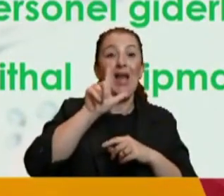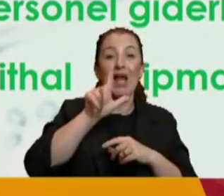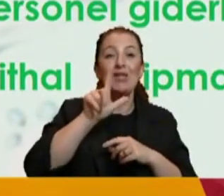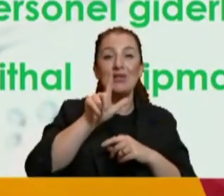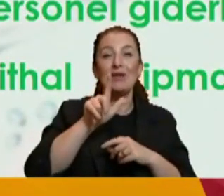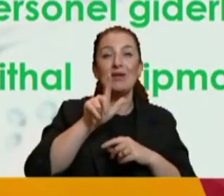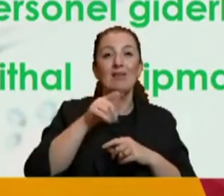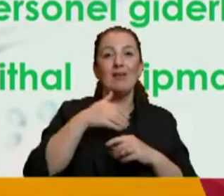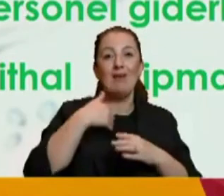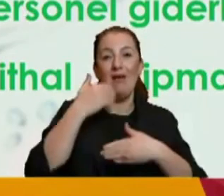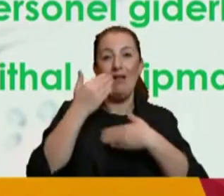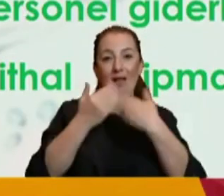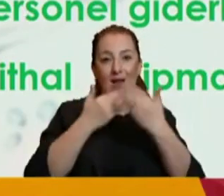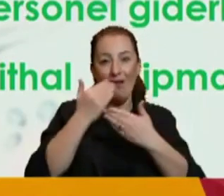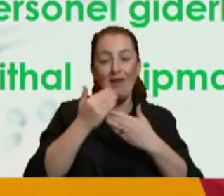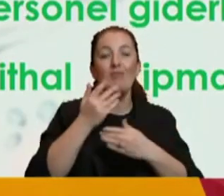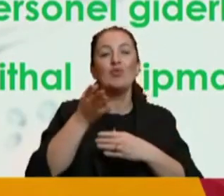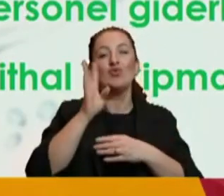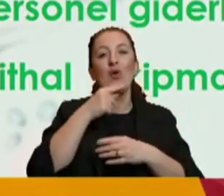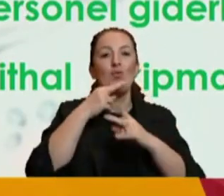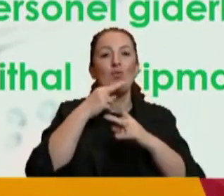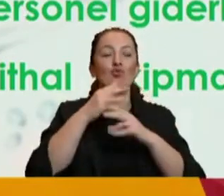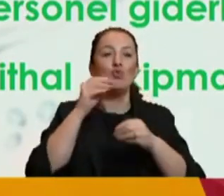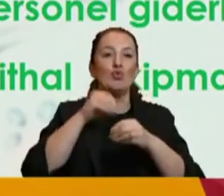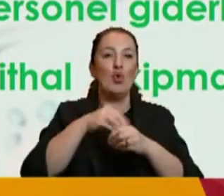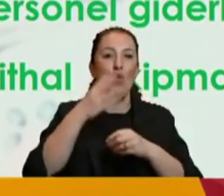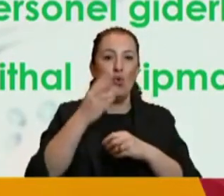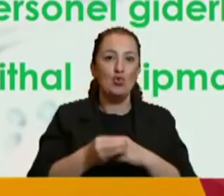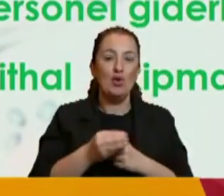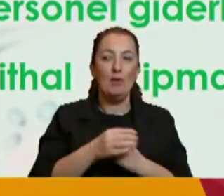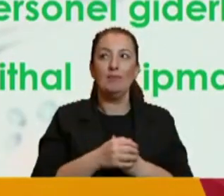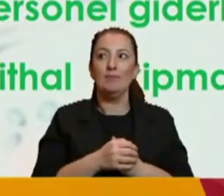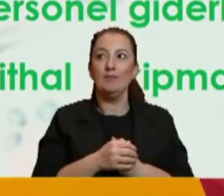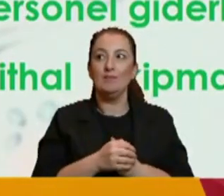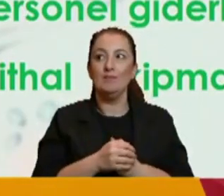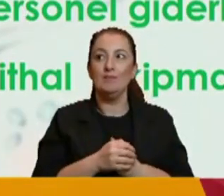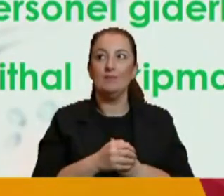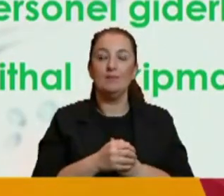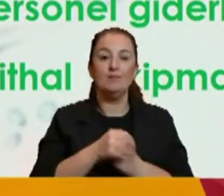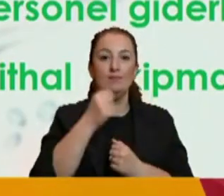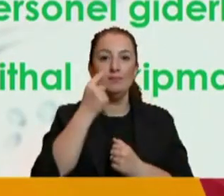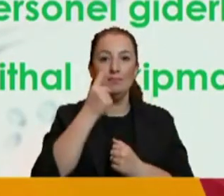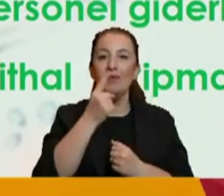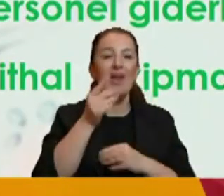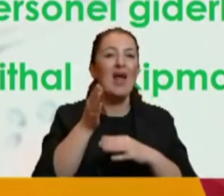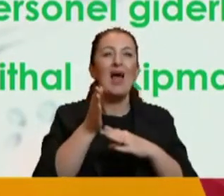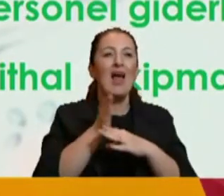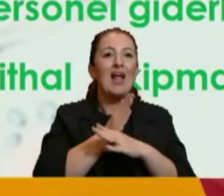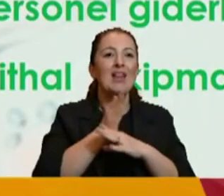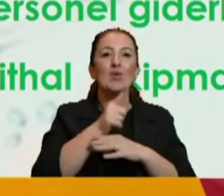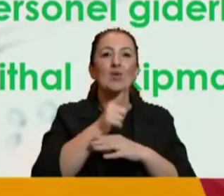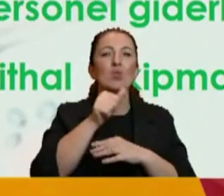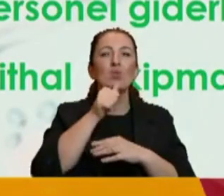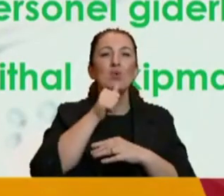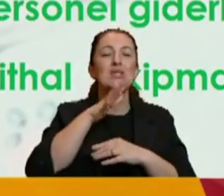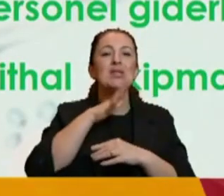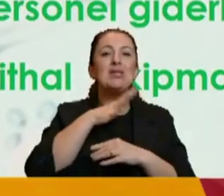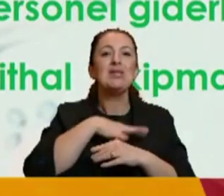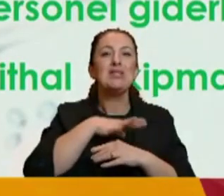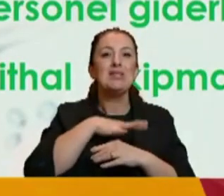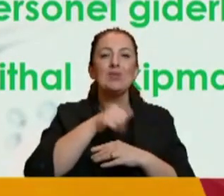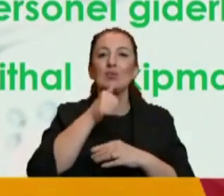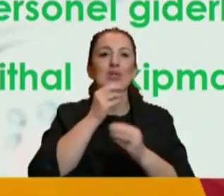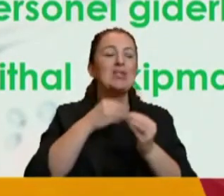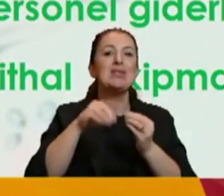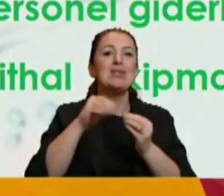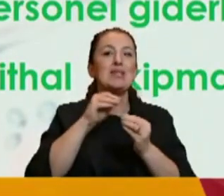aktarıp sözlerime son vereceğim Bu bir neden bu su taleplerini Suzan